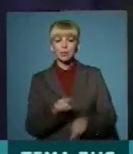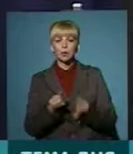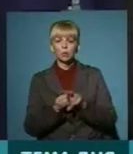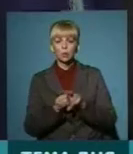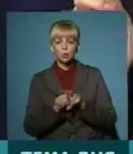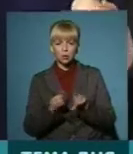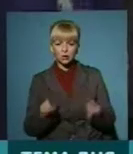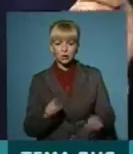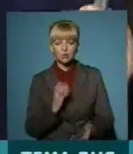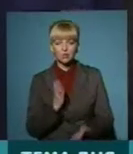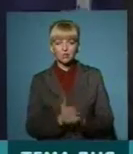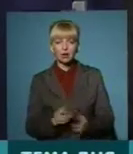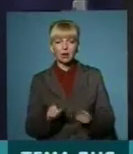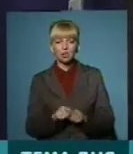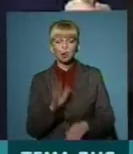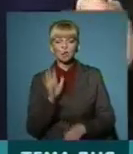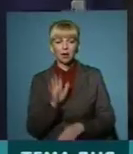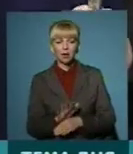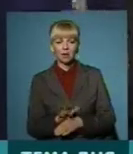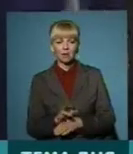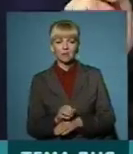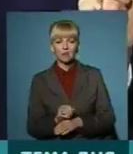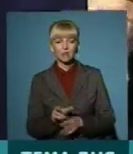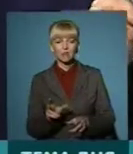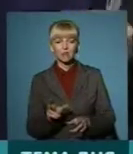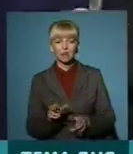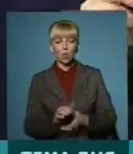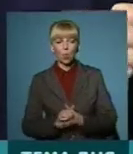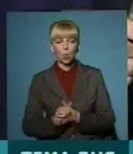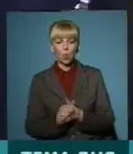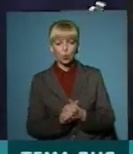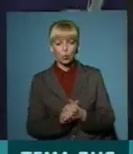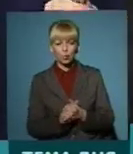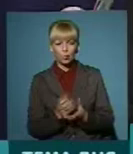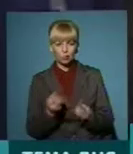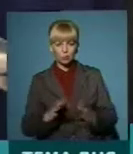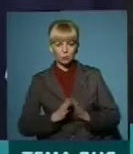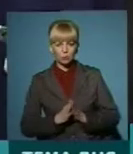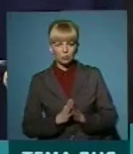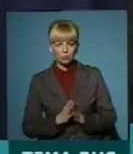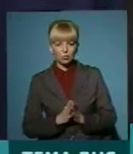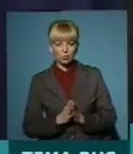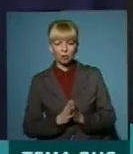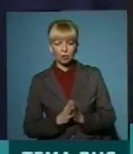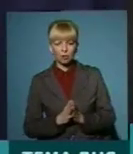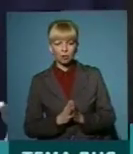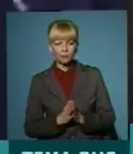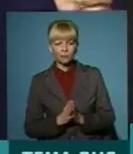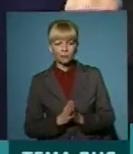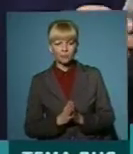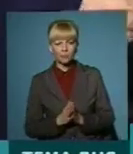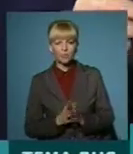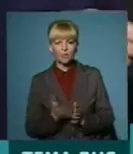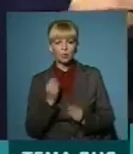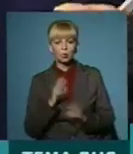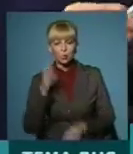учреждении є цей наказ. На коллеги я его, ну, я его не озвучил, просто просил, они, что его озвучат, не знают. Значит, как